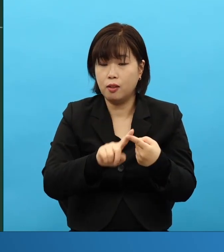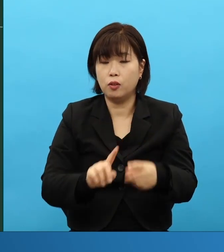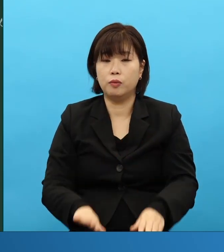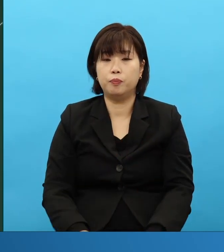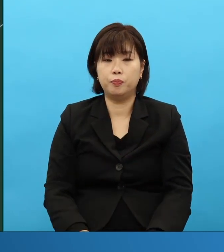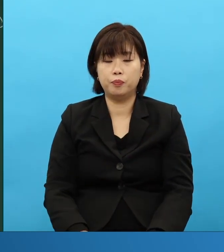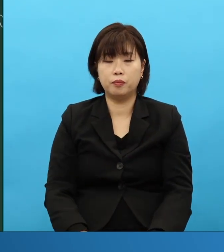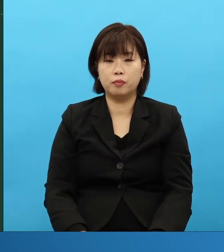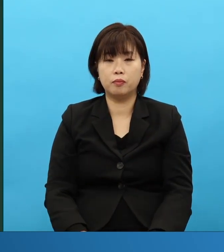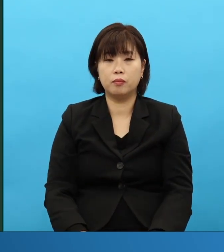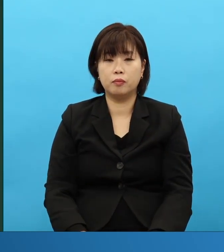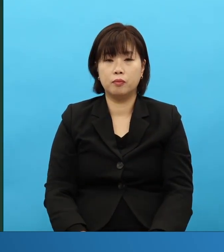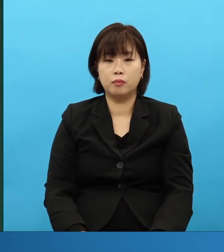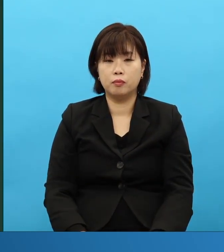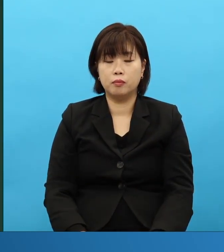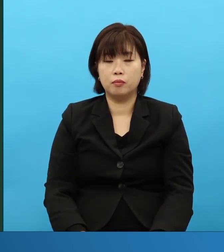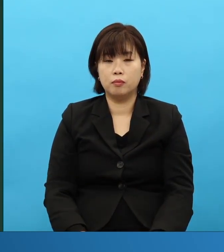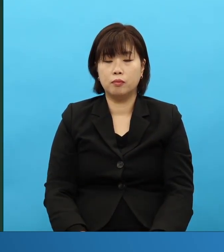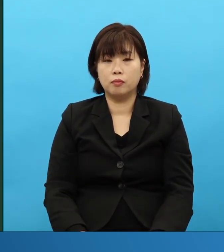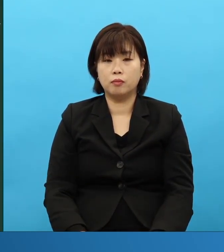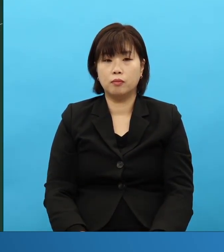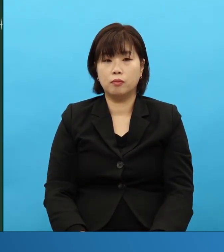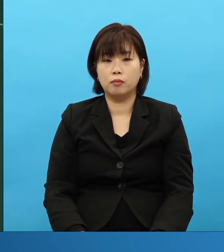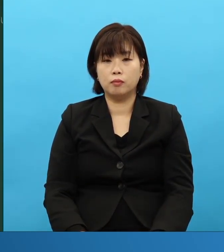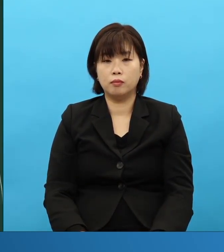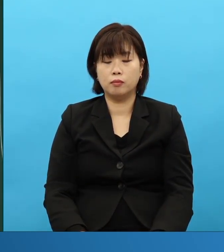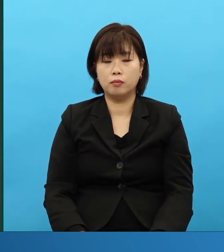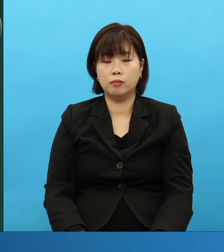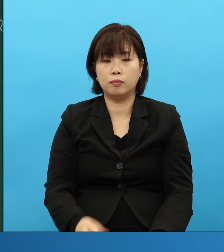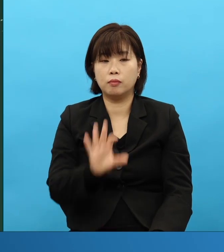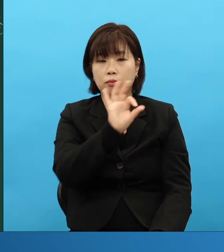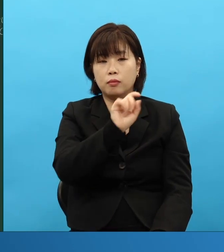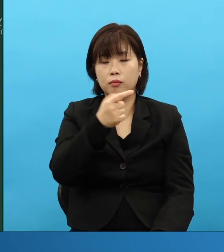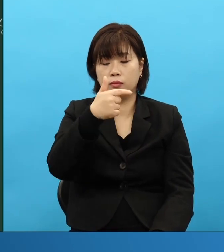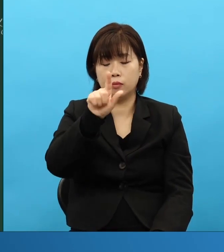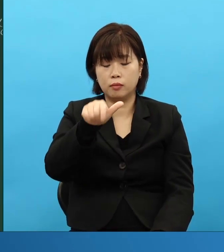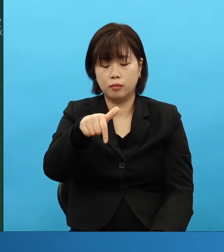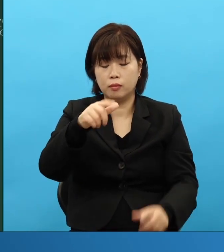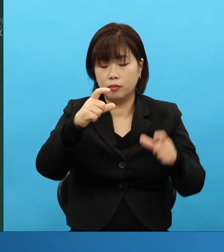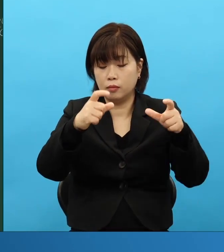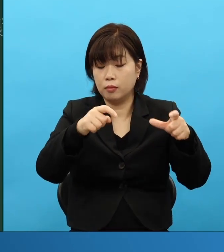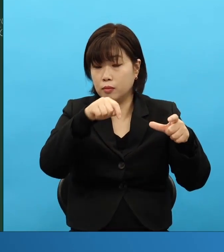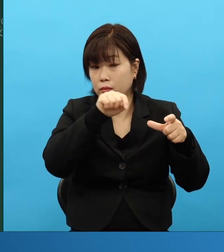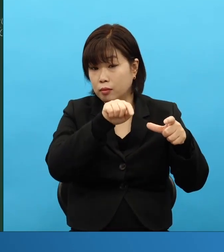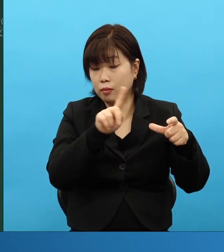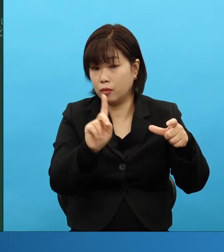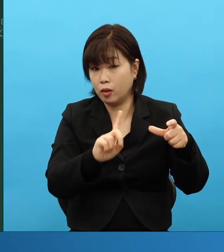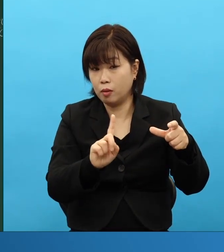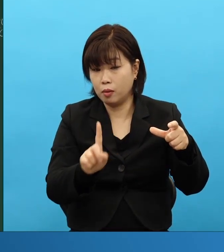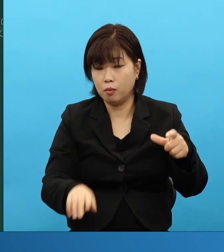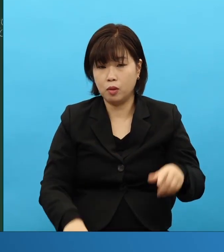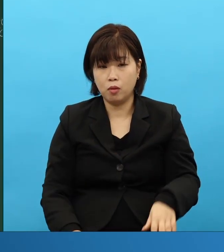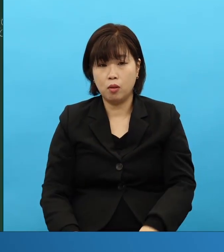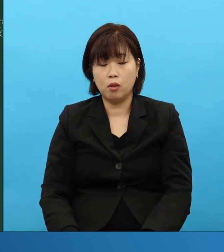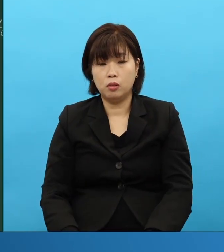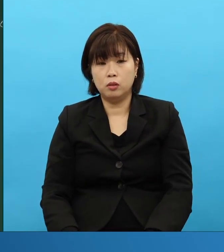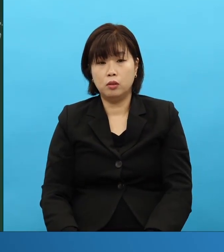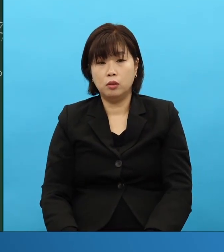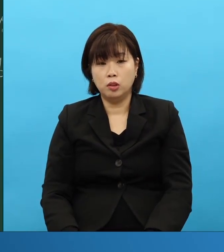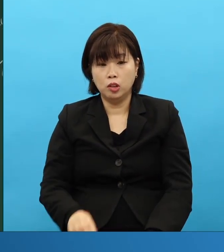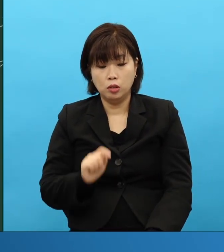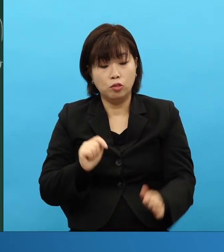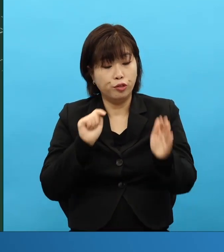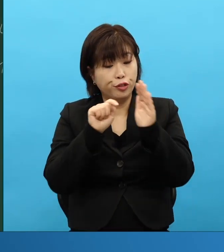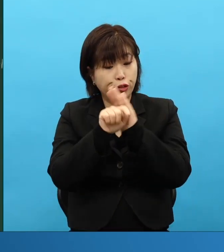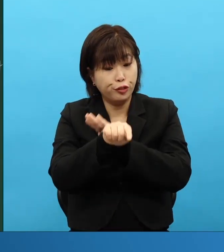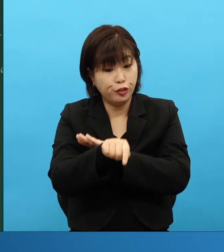옛날에 우리는 갈 수 없어요. In the past, they said, "Oh, we cannot go." 우리는 거기는 막 큰 성읍이 있고 거인들이